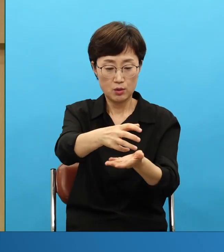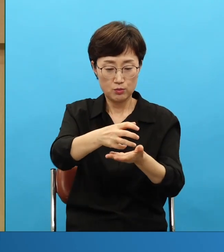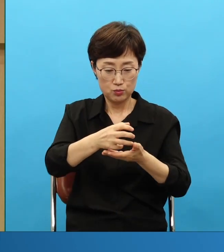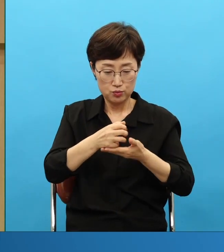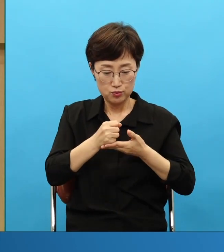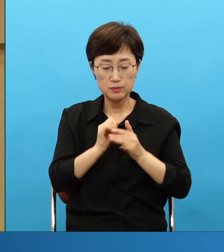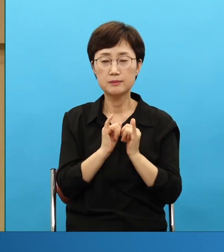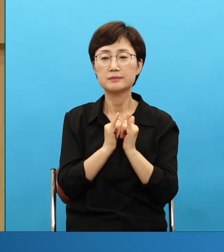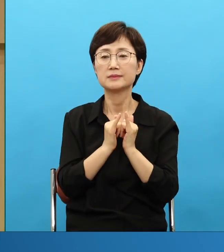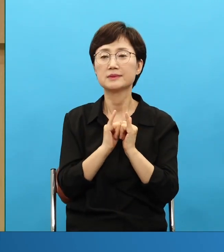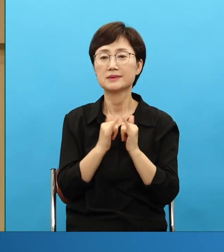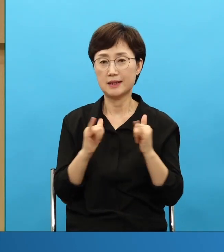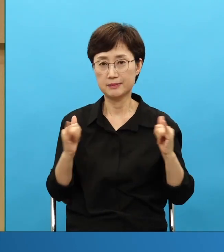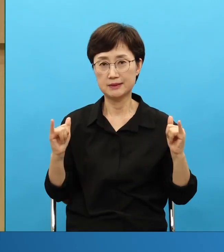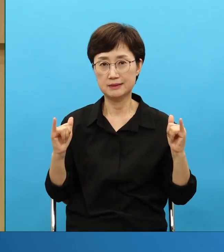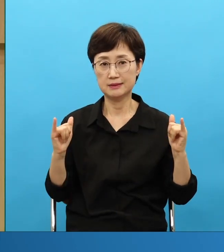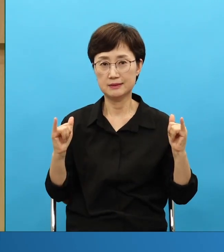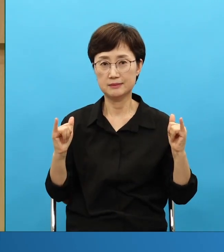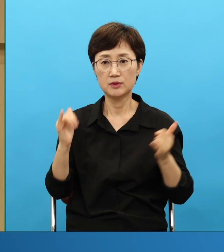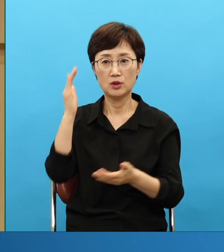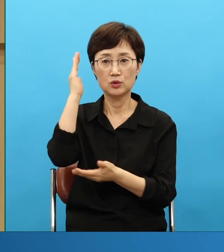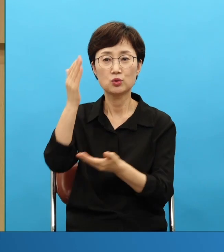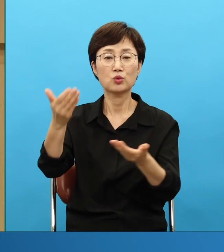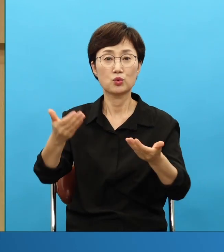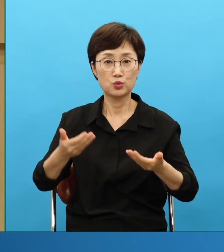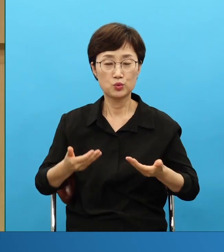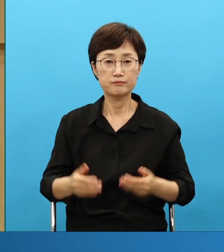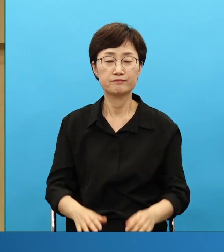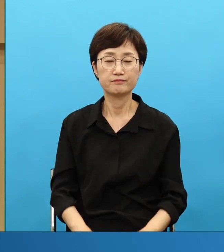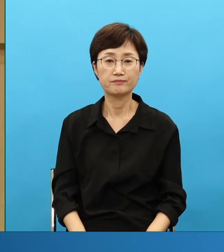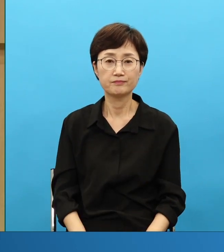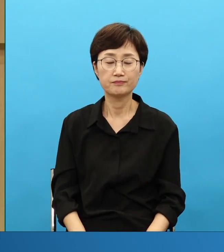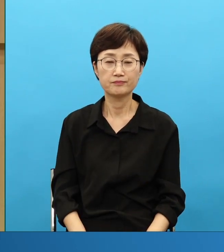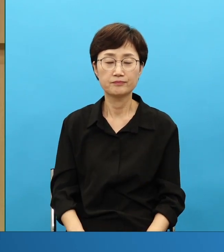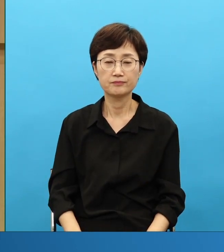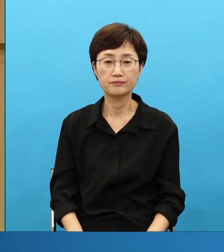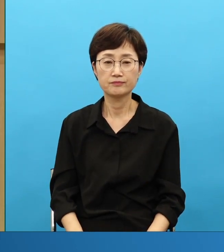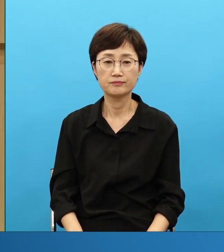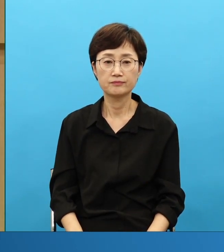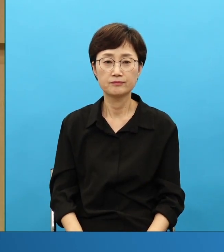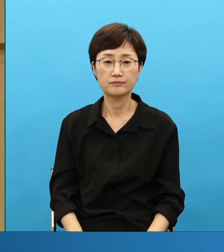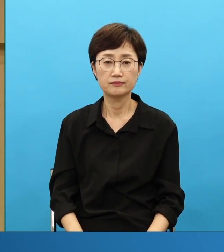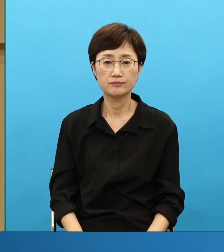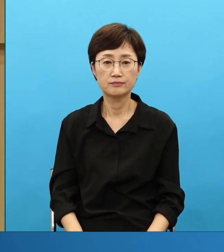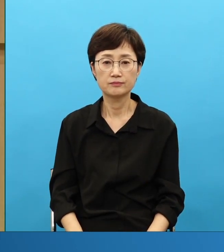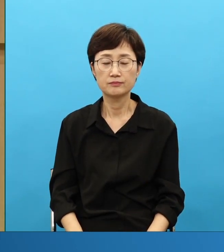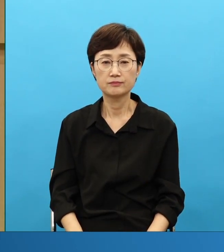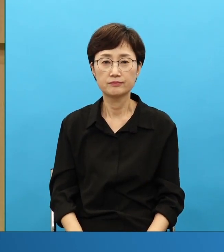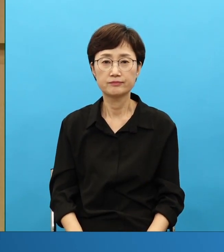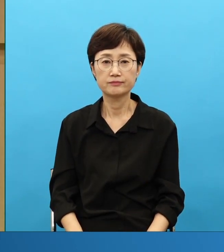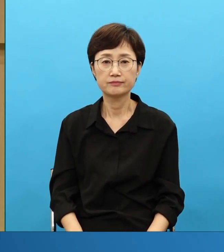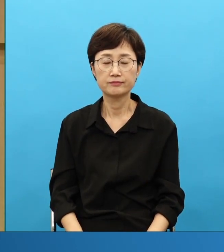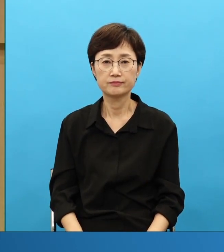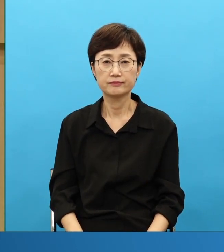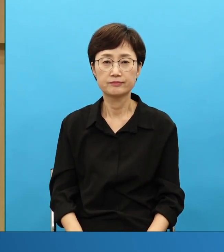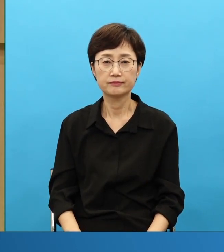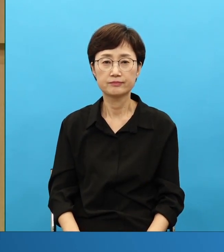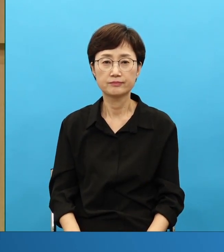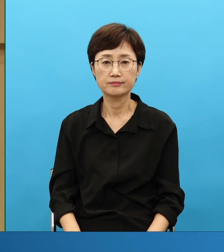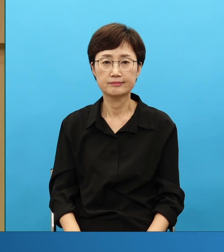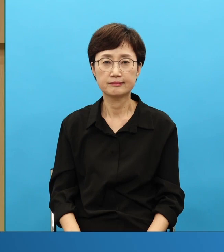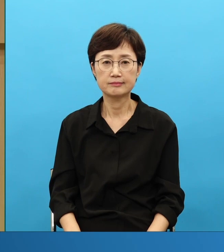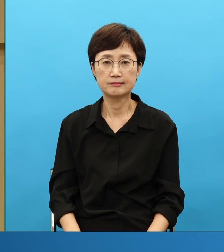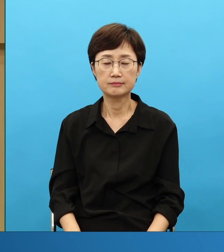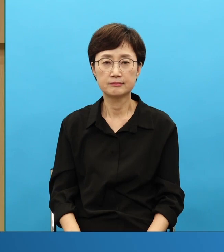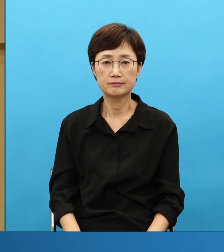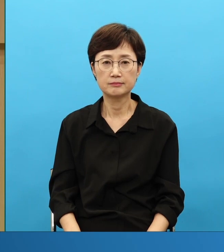선포해 주시겠습니다. After the Union Choir, our World Evangelization Senior Board President, Reverend Yu Gang-soo, is going to give us the first message,